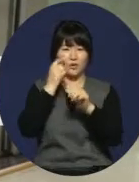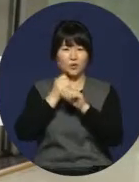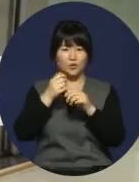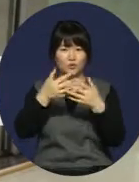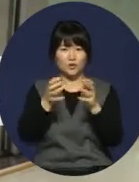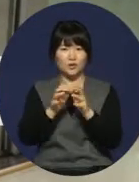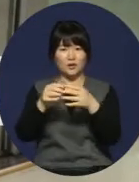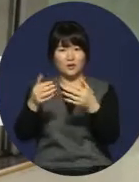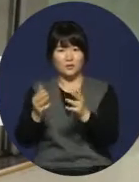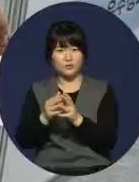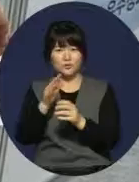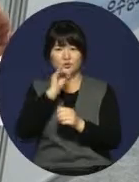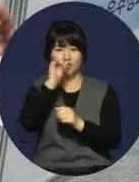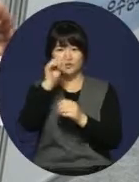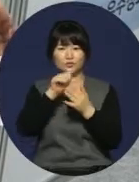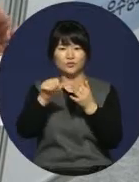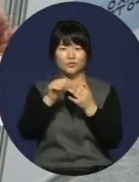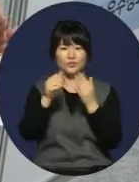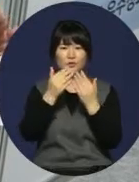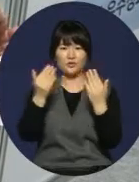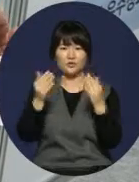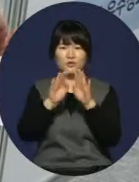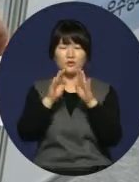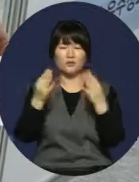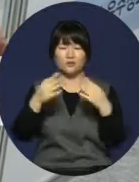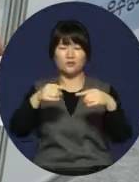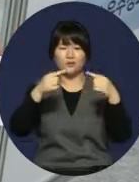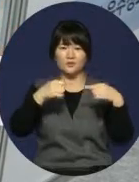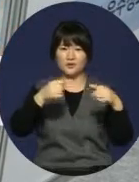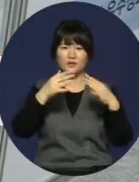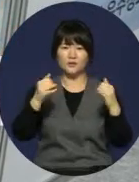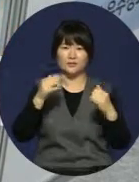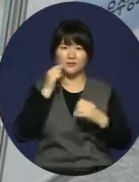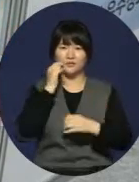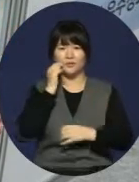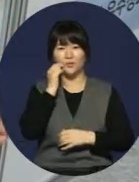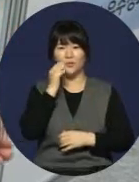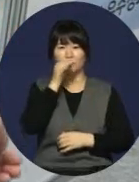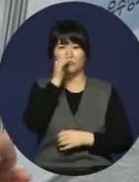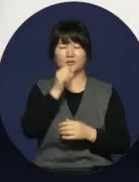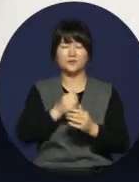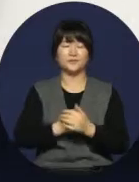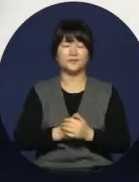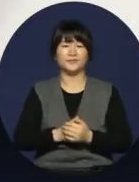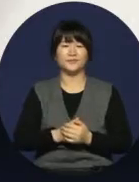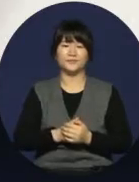연구기관별 우수기술 시제품 전시회도 열려 참가자들의 호응을 얻었습니다.